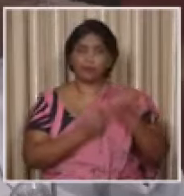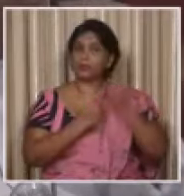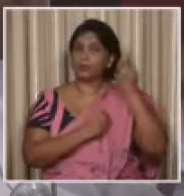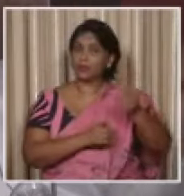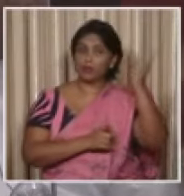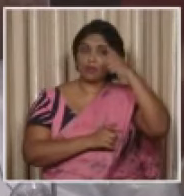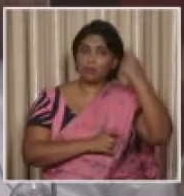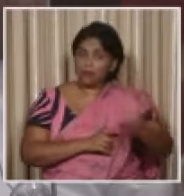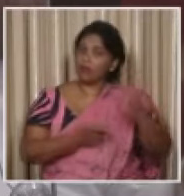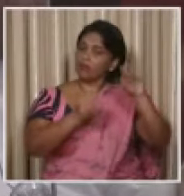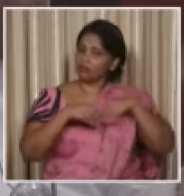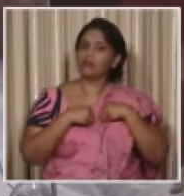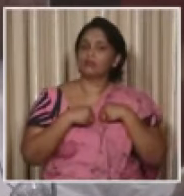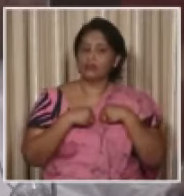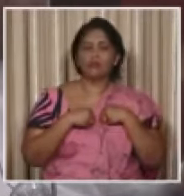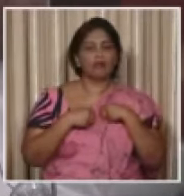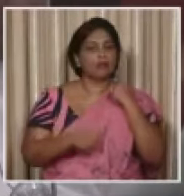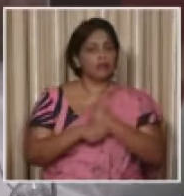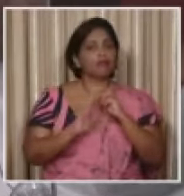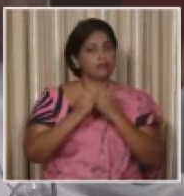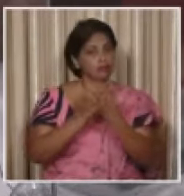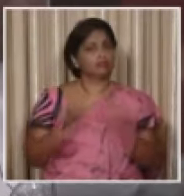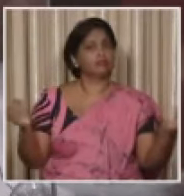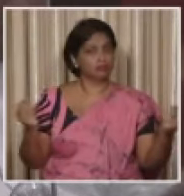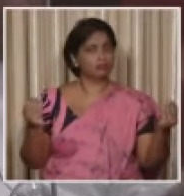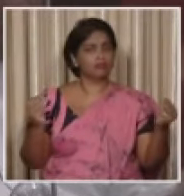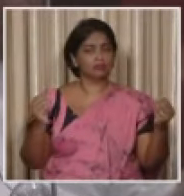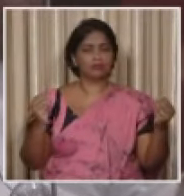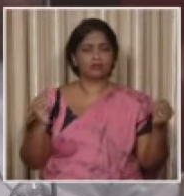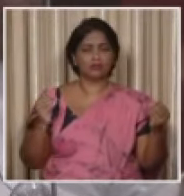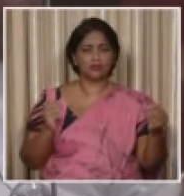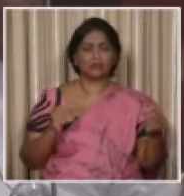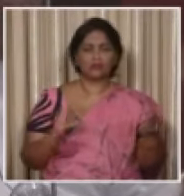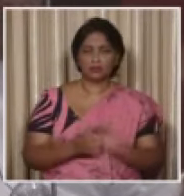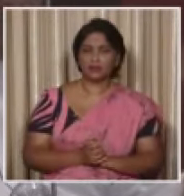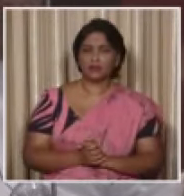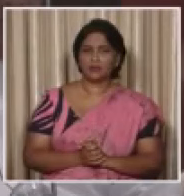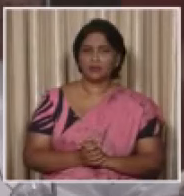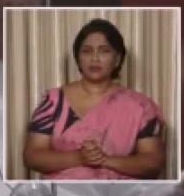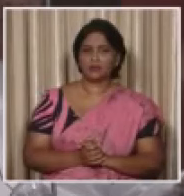Labadun padiwadi kirima apita laba denna kiyala. Itiga aanduwa meka visidanna. Api we are trying to help you.